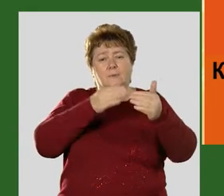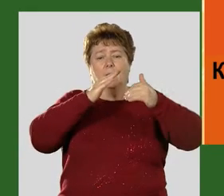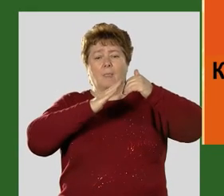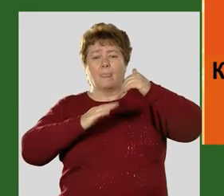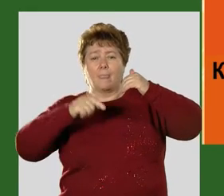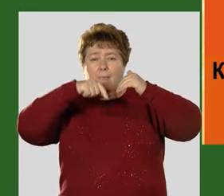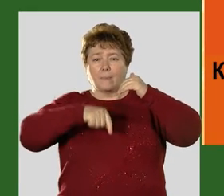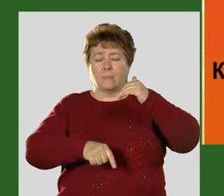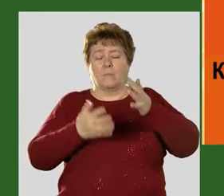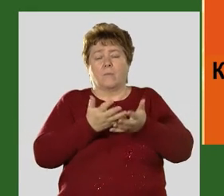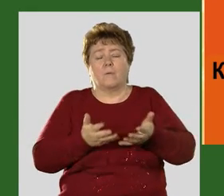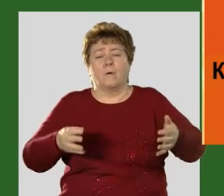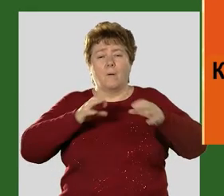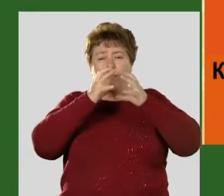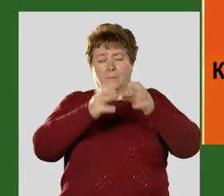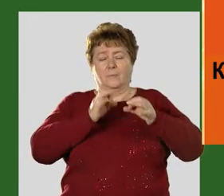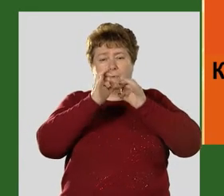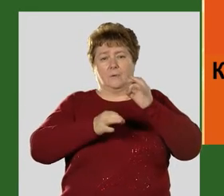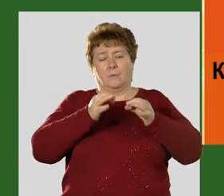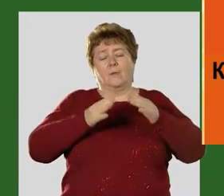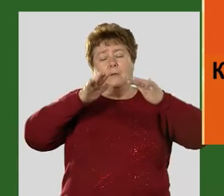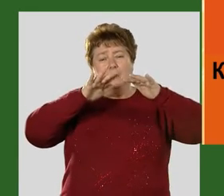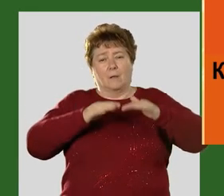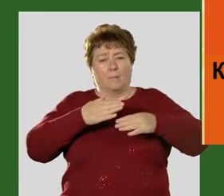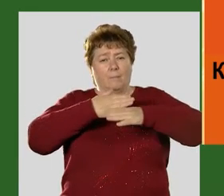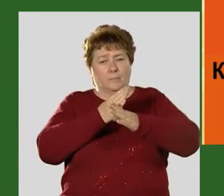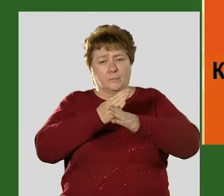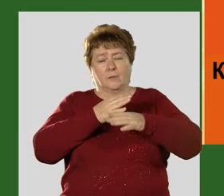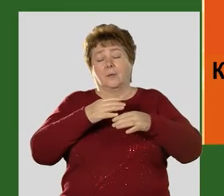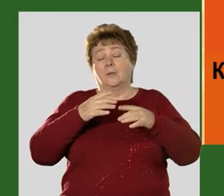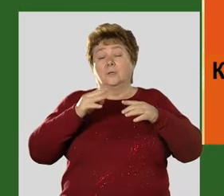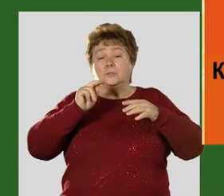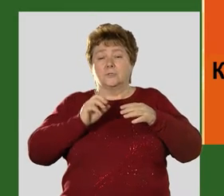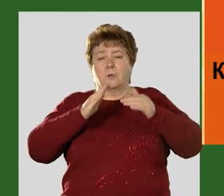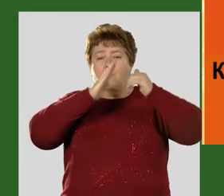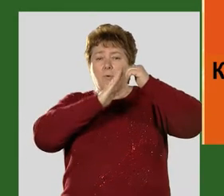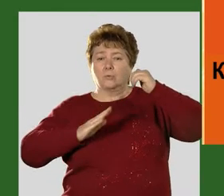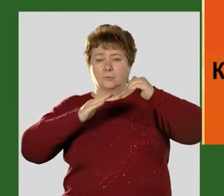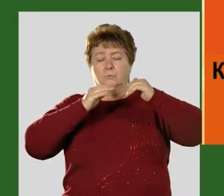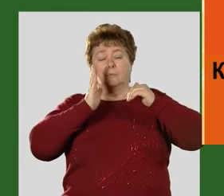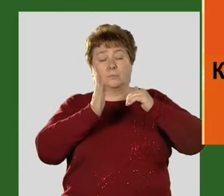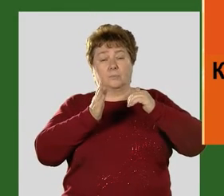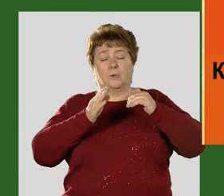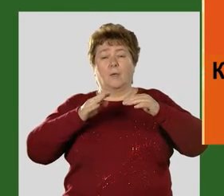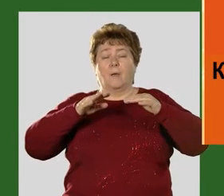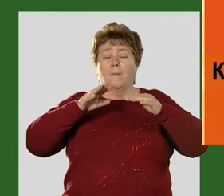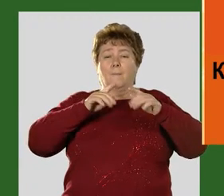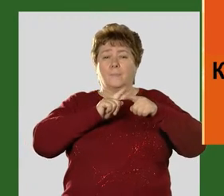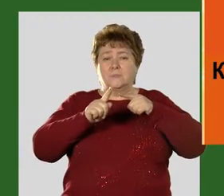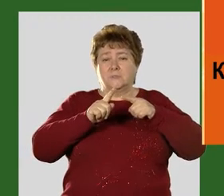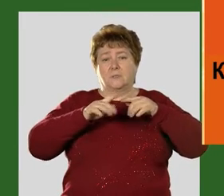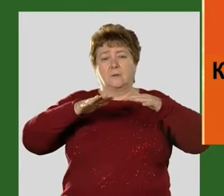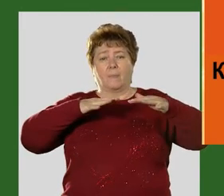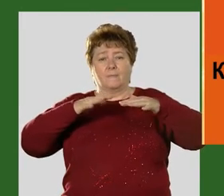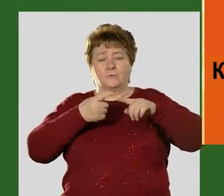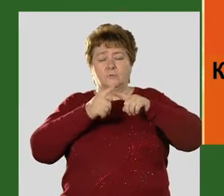Мирового океана оседают обломки горных пород. Чем круче склон, тем быстрее движутся эти